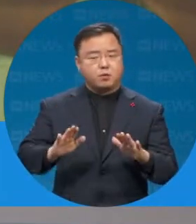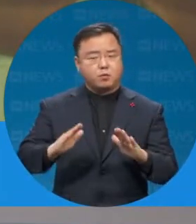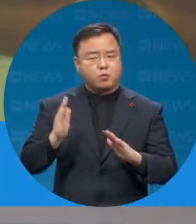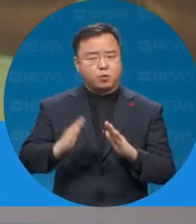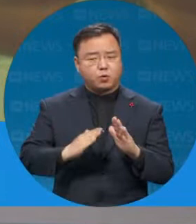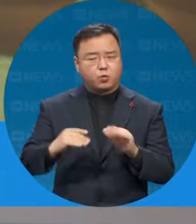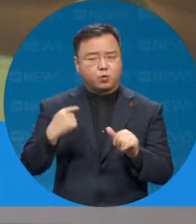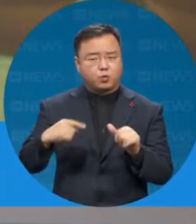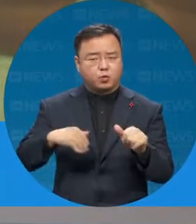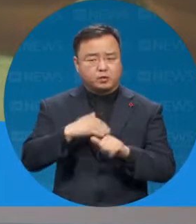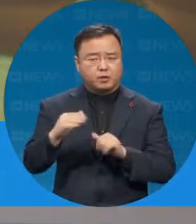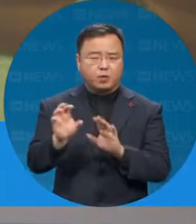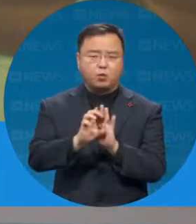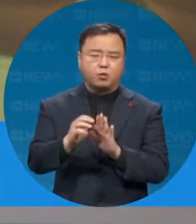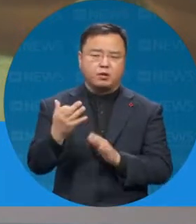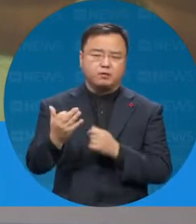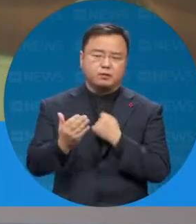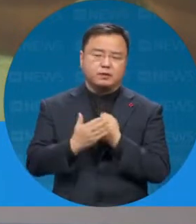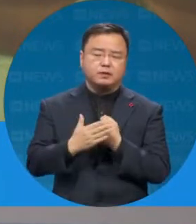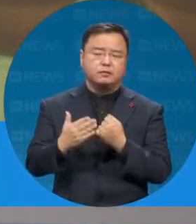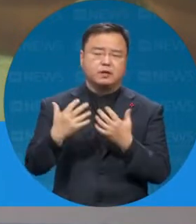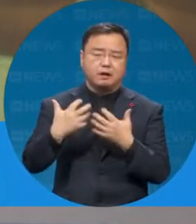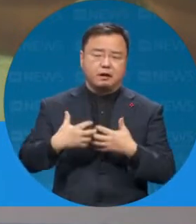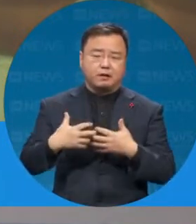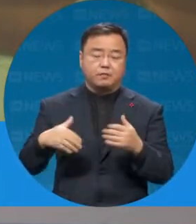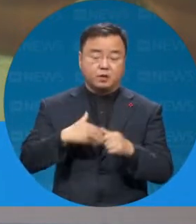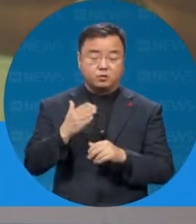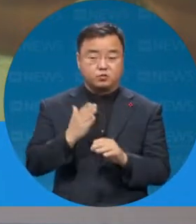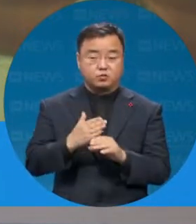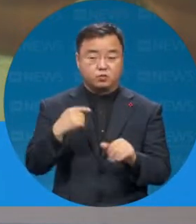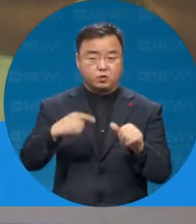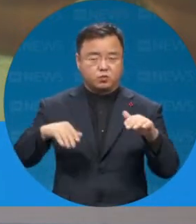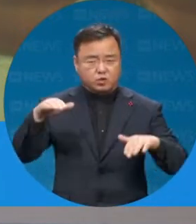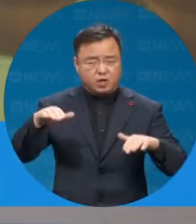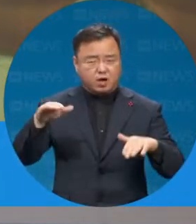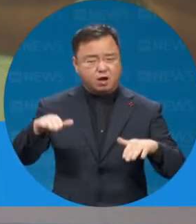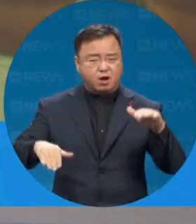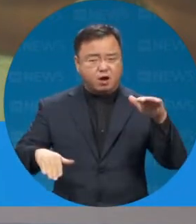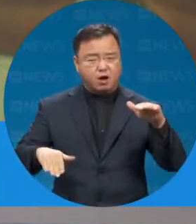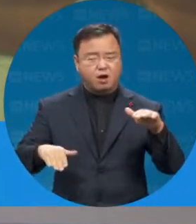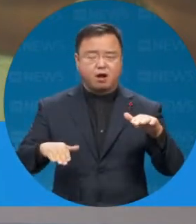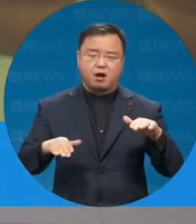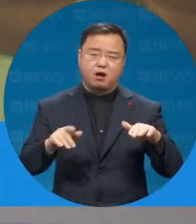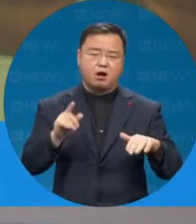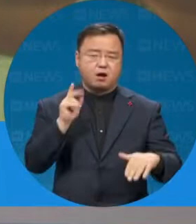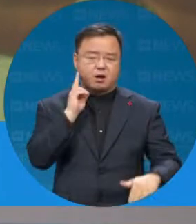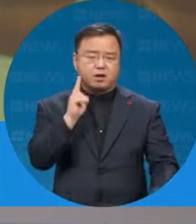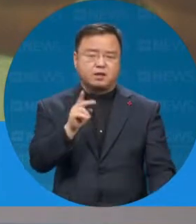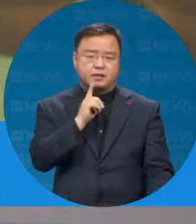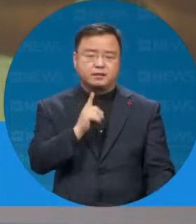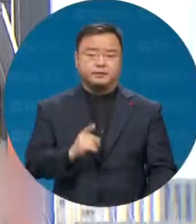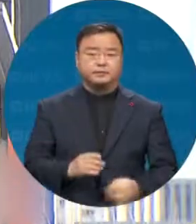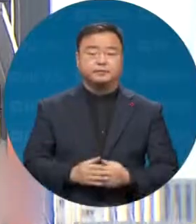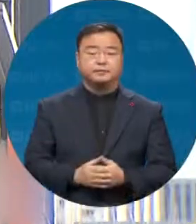양극화가 고착화 되는 것 아니냐는 우려의 목소리가 나오고 있습니다 송 선광 기자의 보도입니다